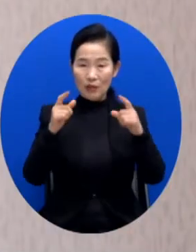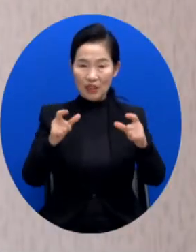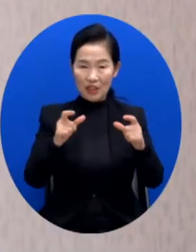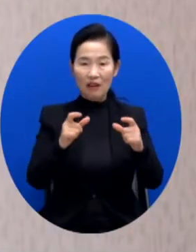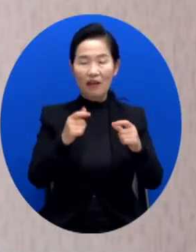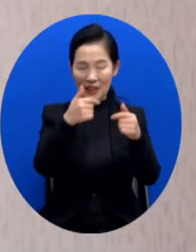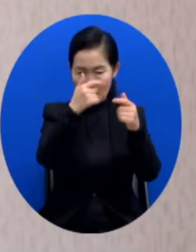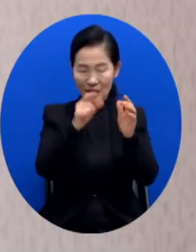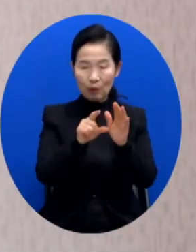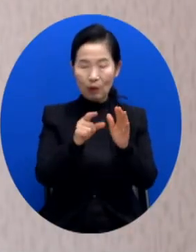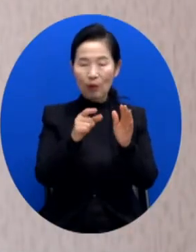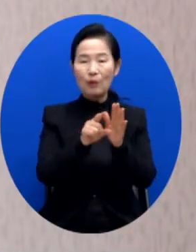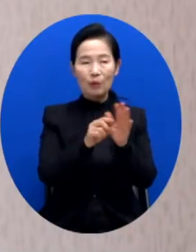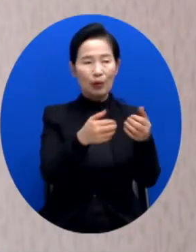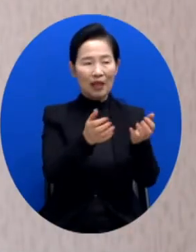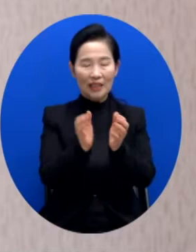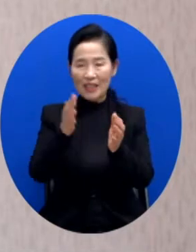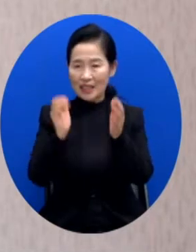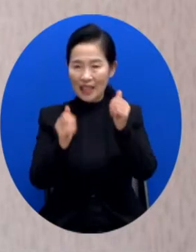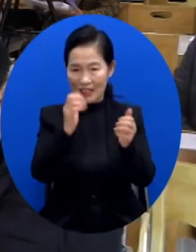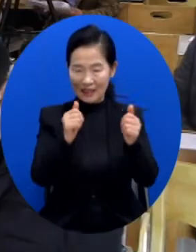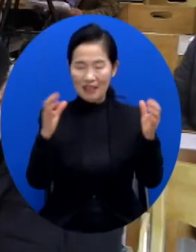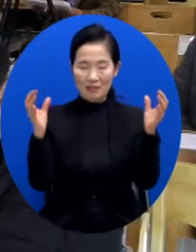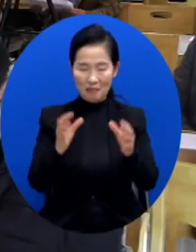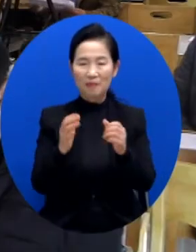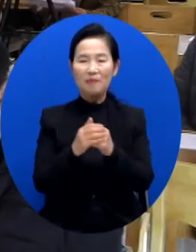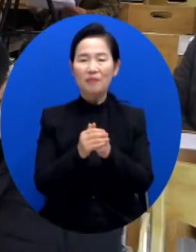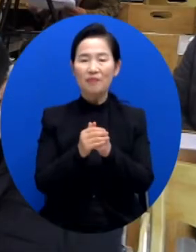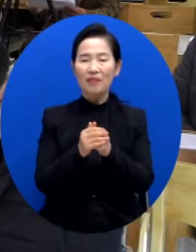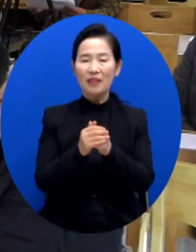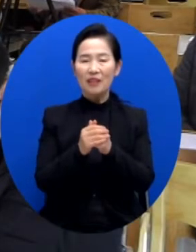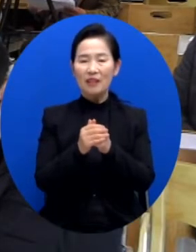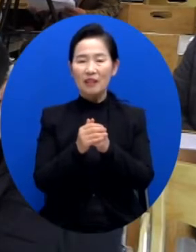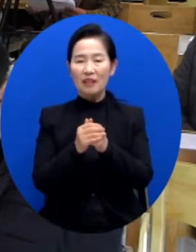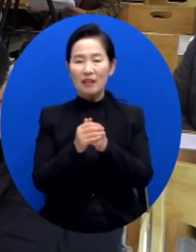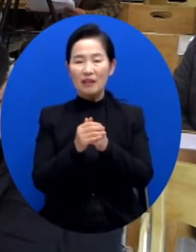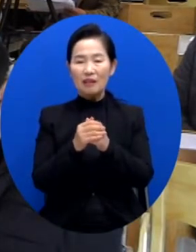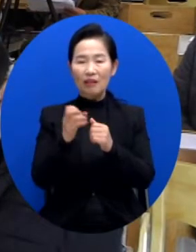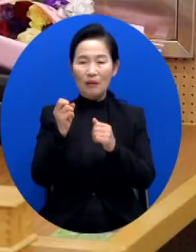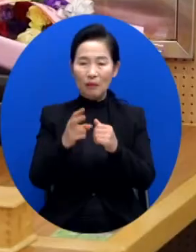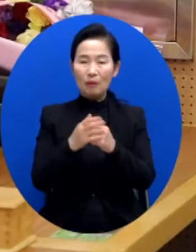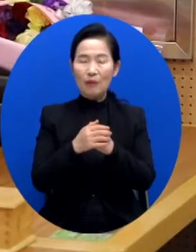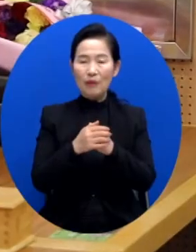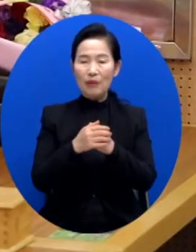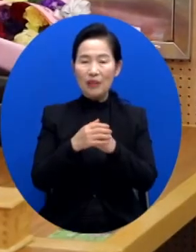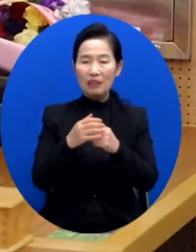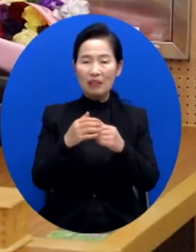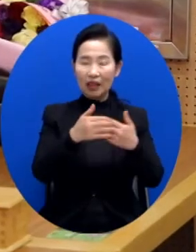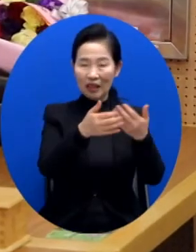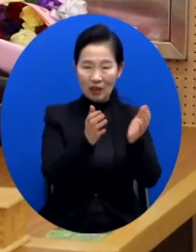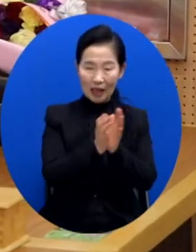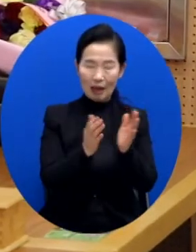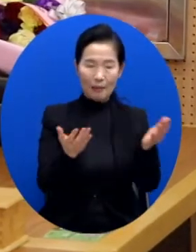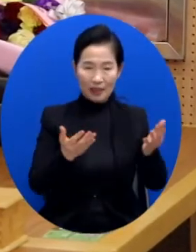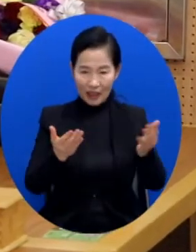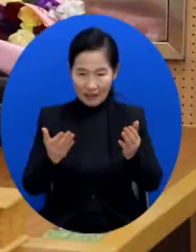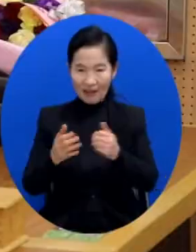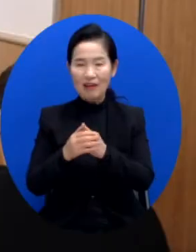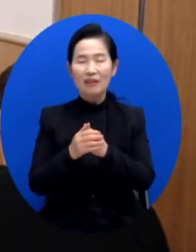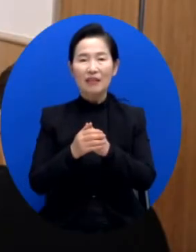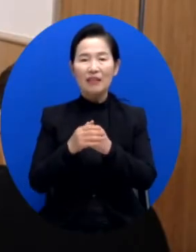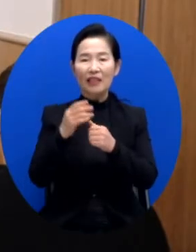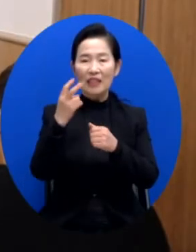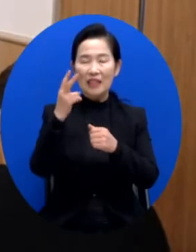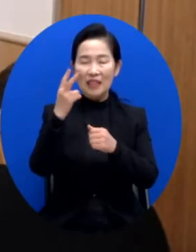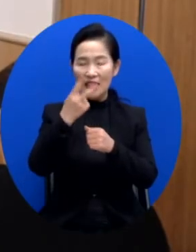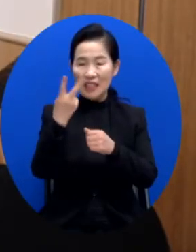가운데 진행한 총회에서는 비대면 으로 진행된 블레싱 광주 실패와 기독 단체 혈압 사역 등 2020년 한해의